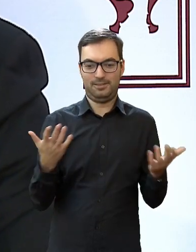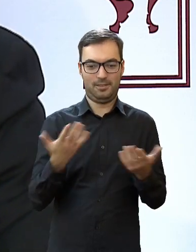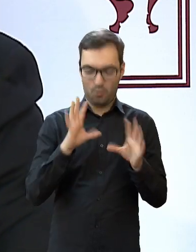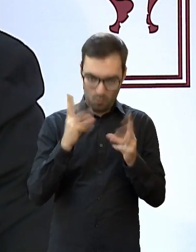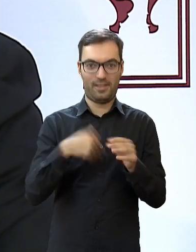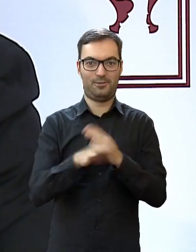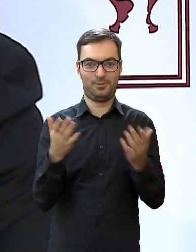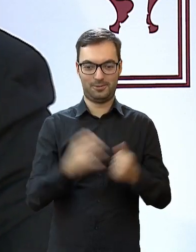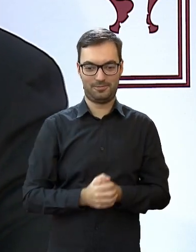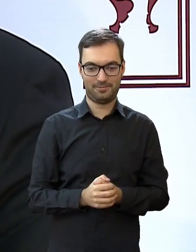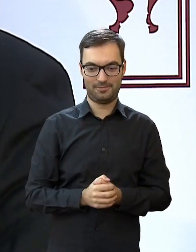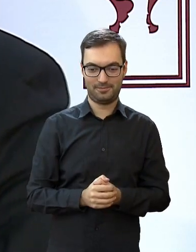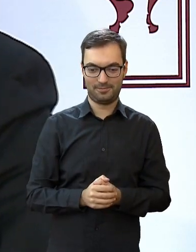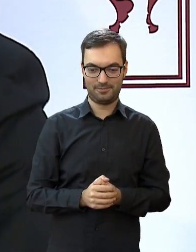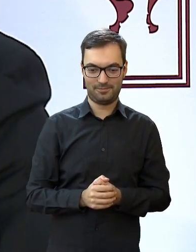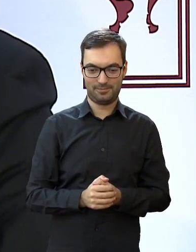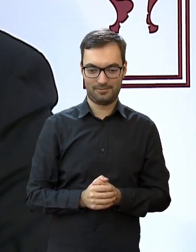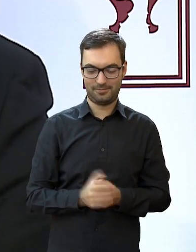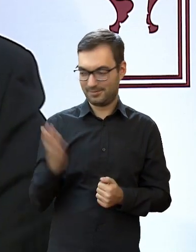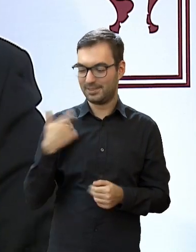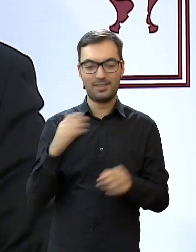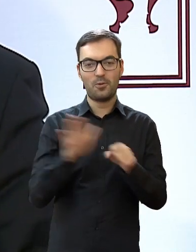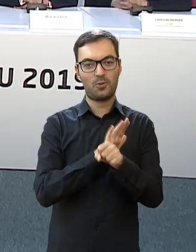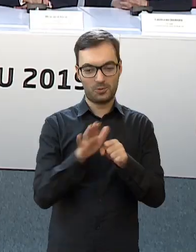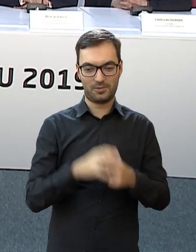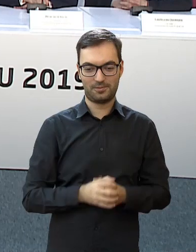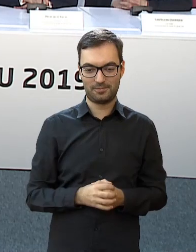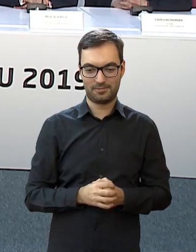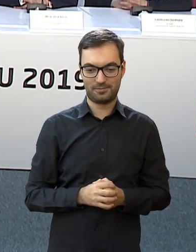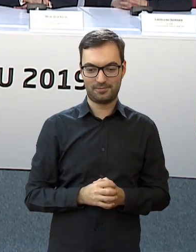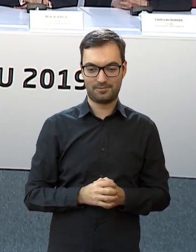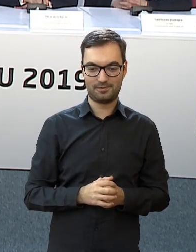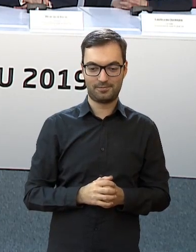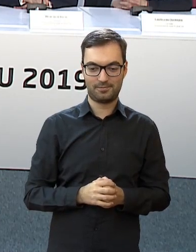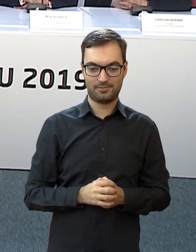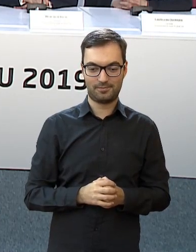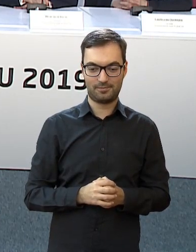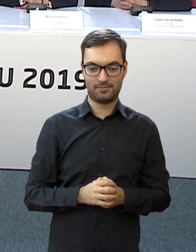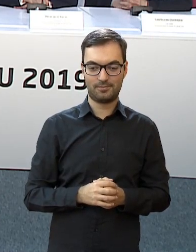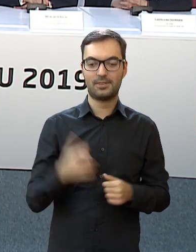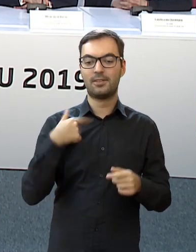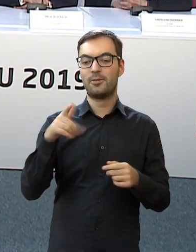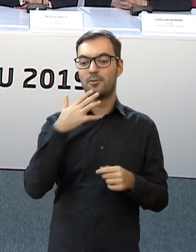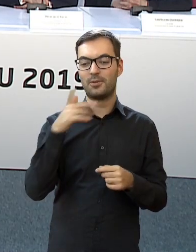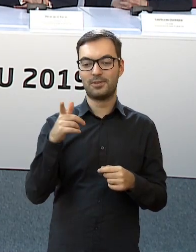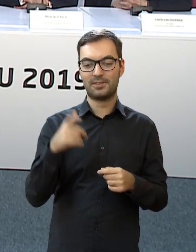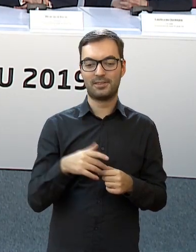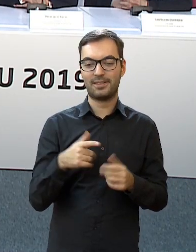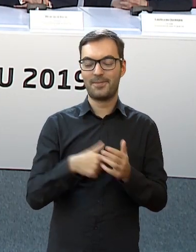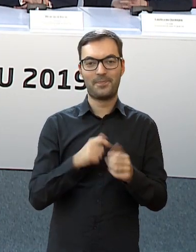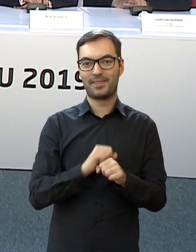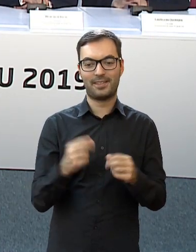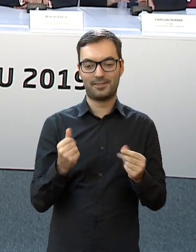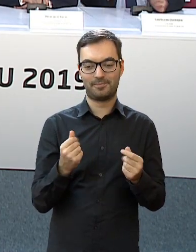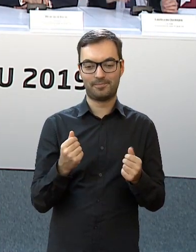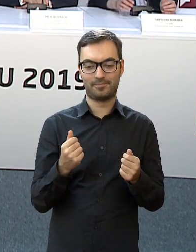ładnie to wychodziło. Proszę bardzo. tylko w uzupełnieniu, bo ten problem, który Pan zgłosił, jakby nie jest to